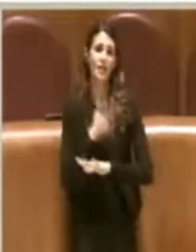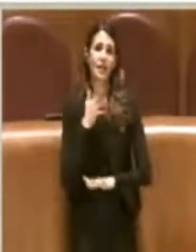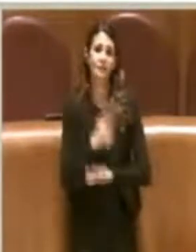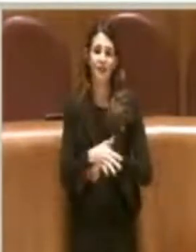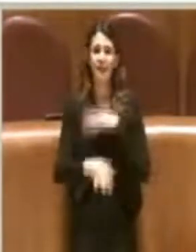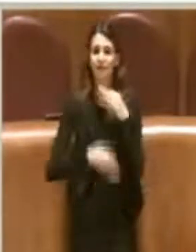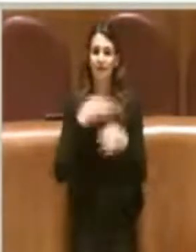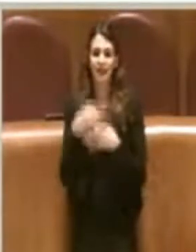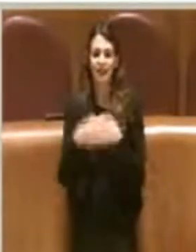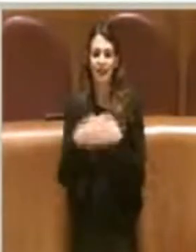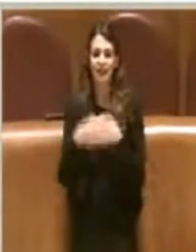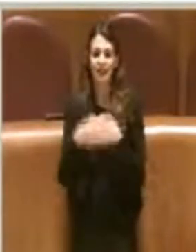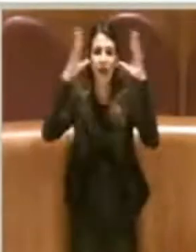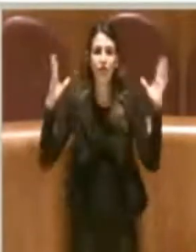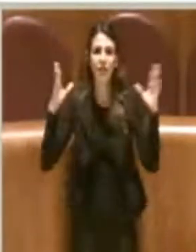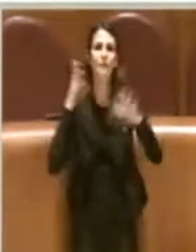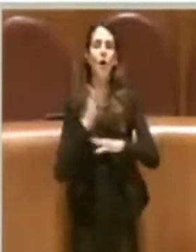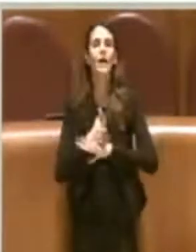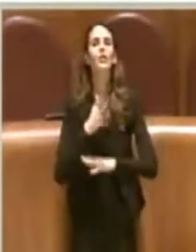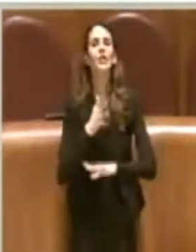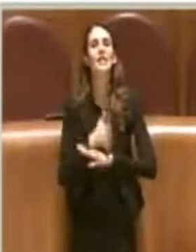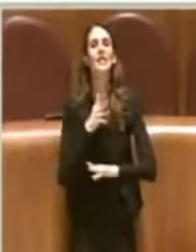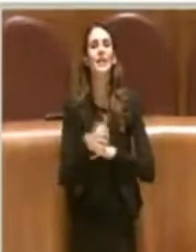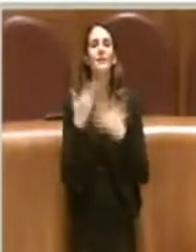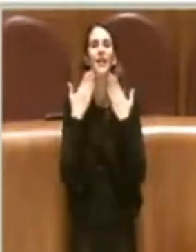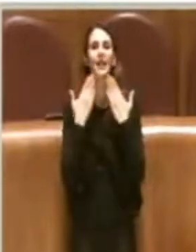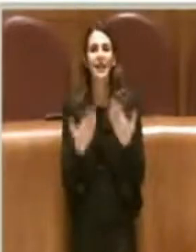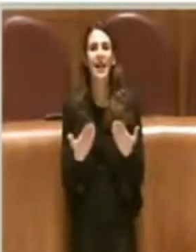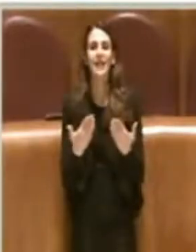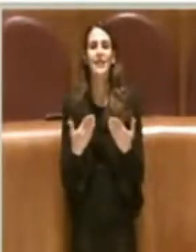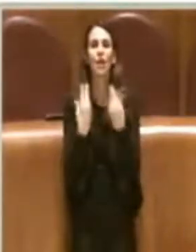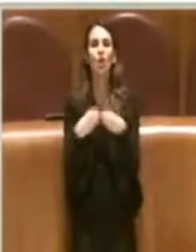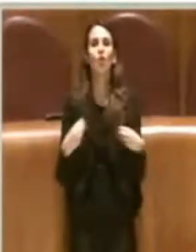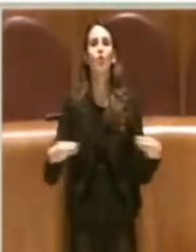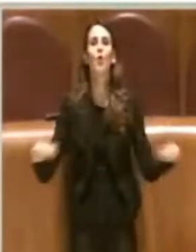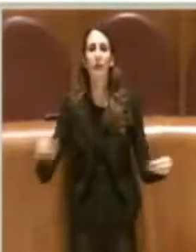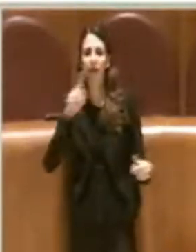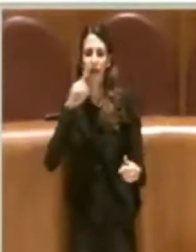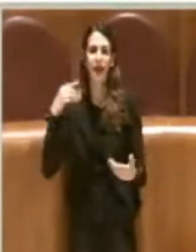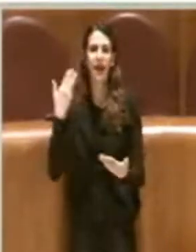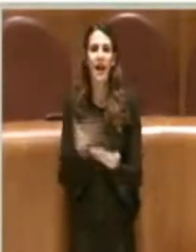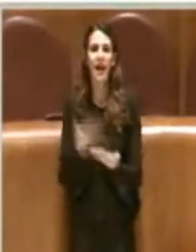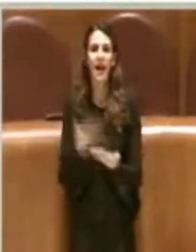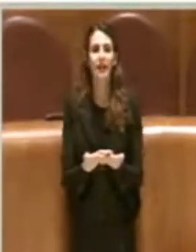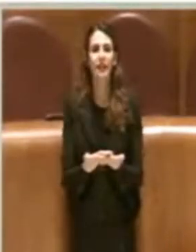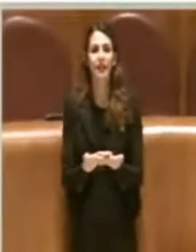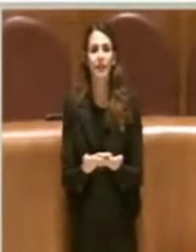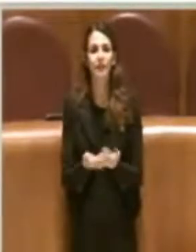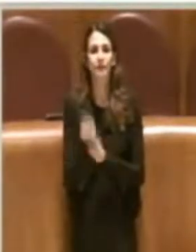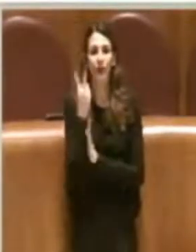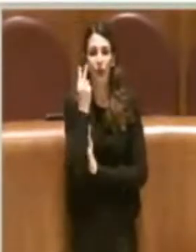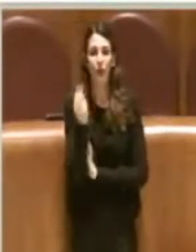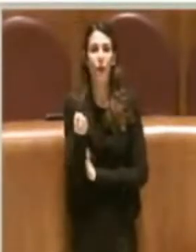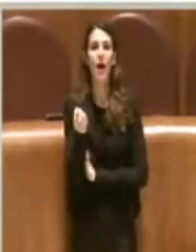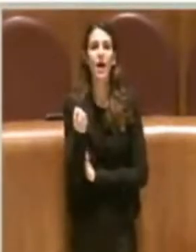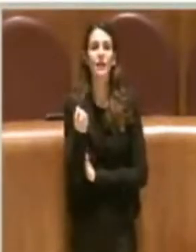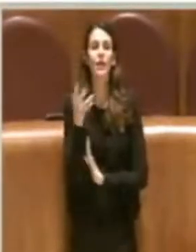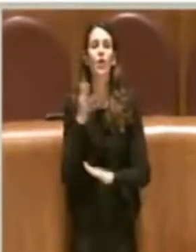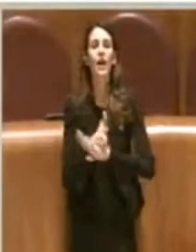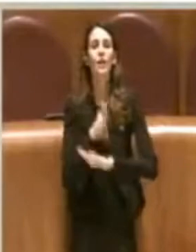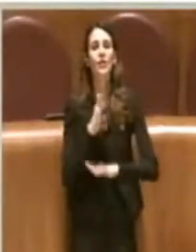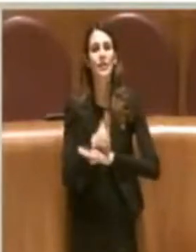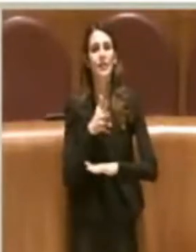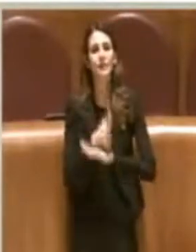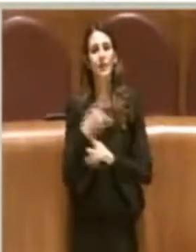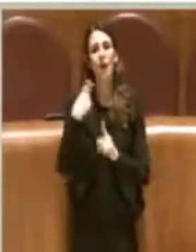immaginiamo anche accessibile attraverso tutti gli strumenti idonei che riguardano l'accessibilità e